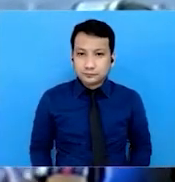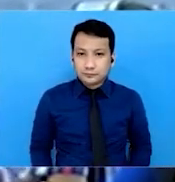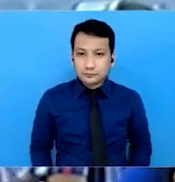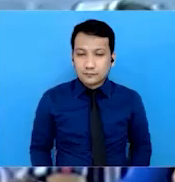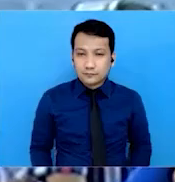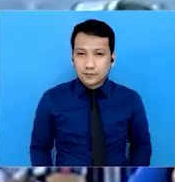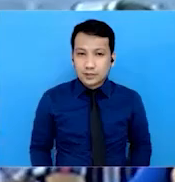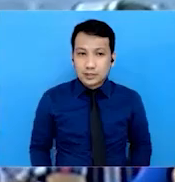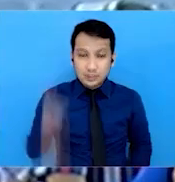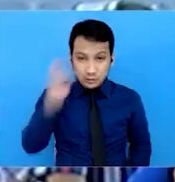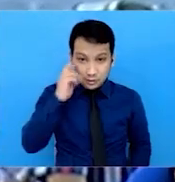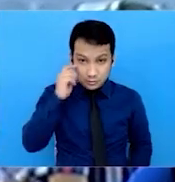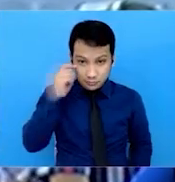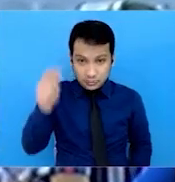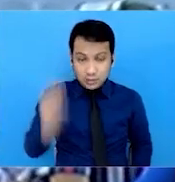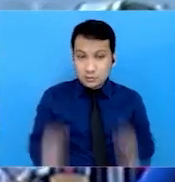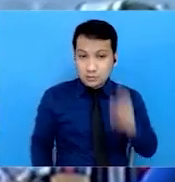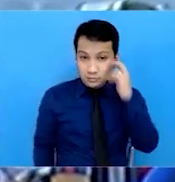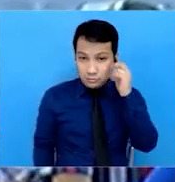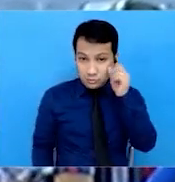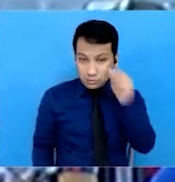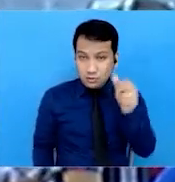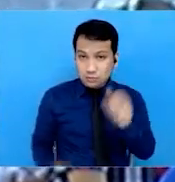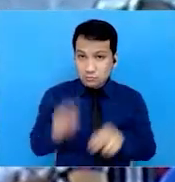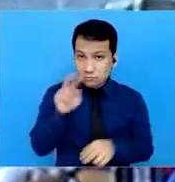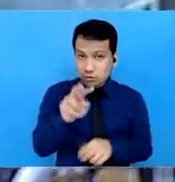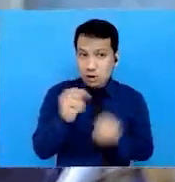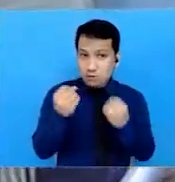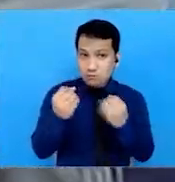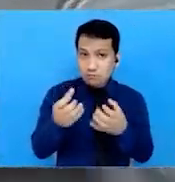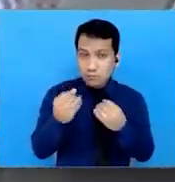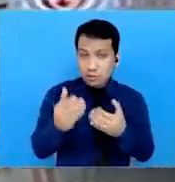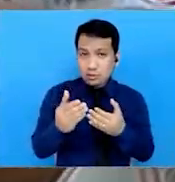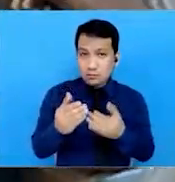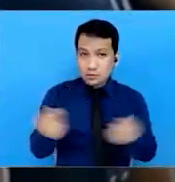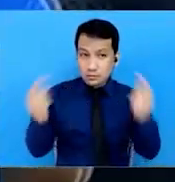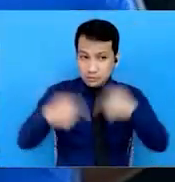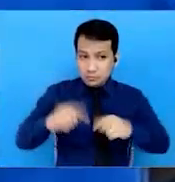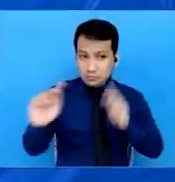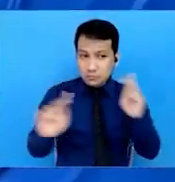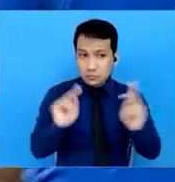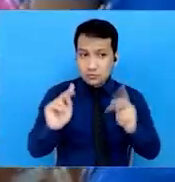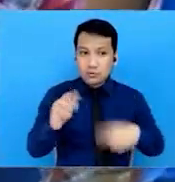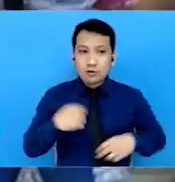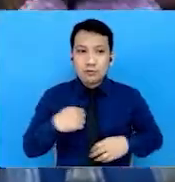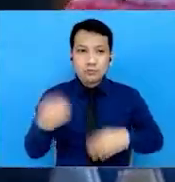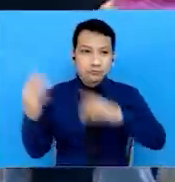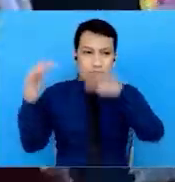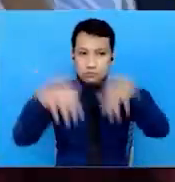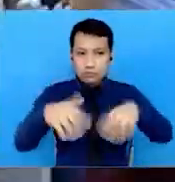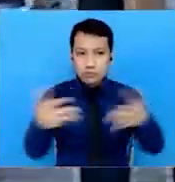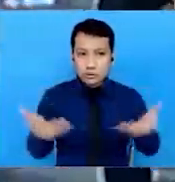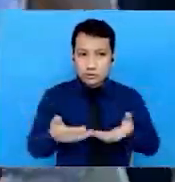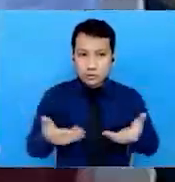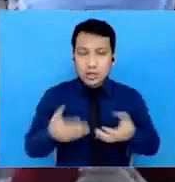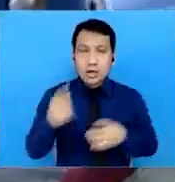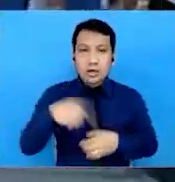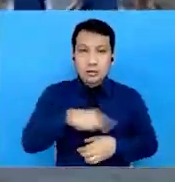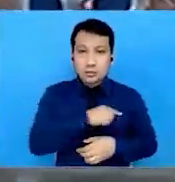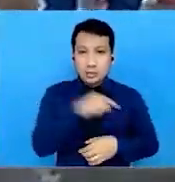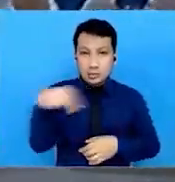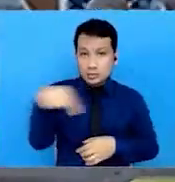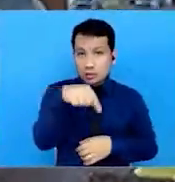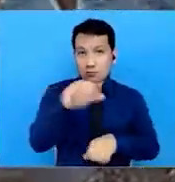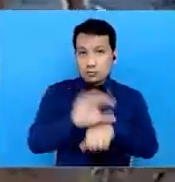Rapid Cheryl, sa ngayon nyo, mapapansin ninyo na mas marami pa yung mga kababayan nating debotong nagtutungo nga dito sa Quiapo Church